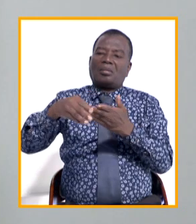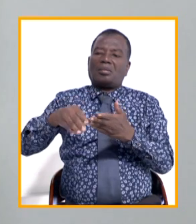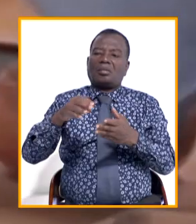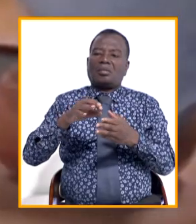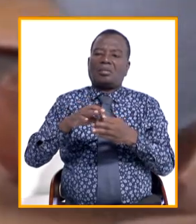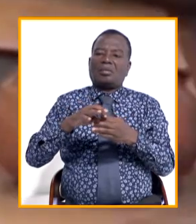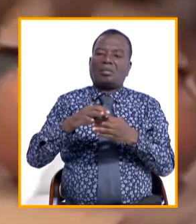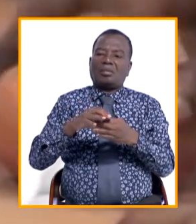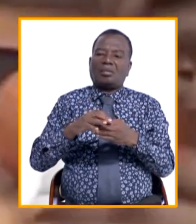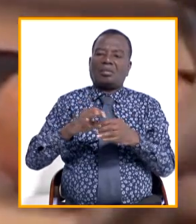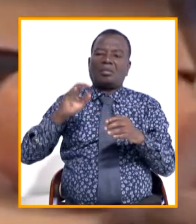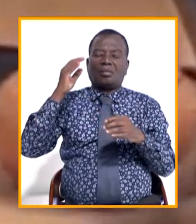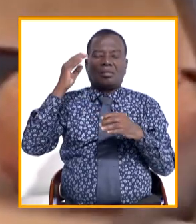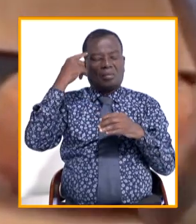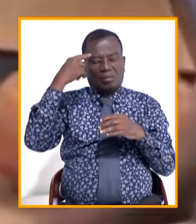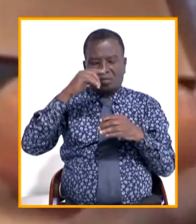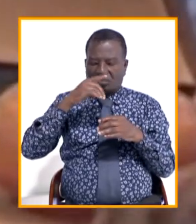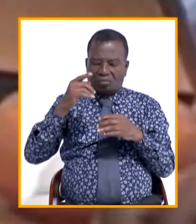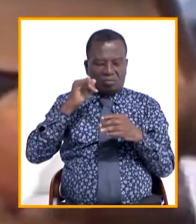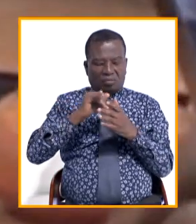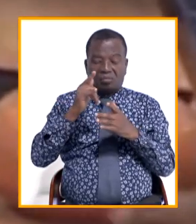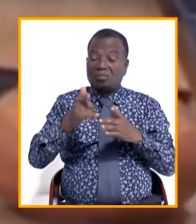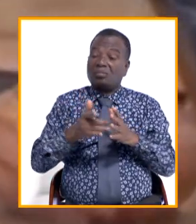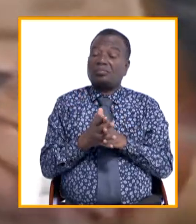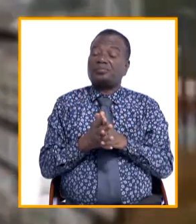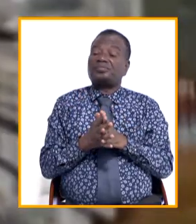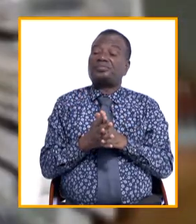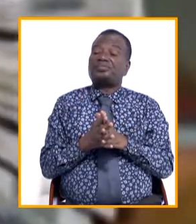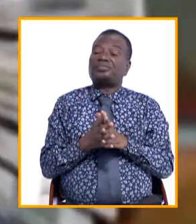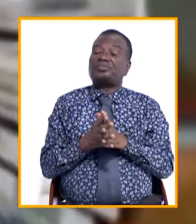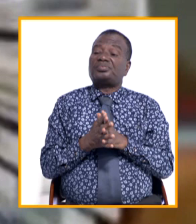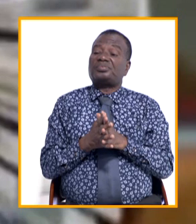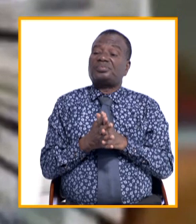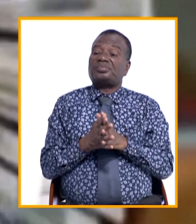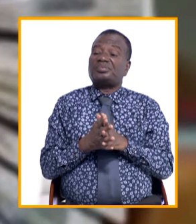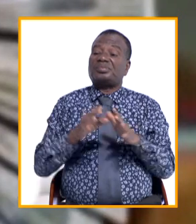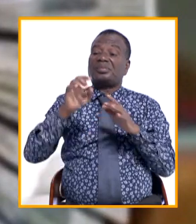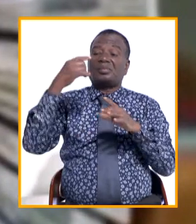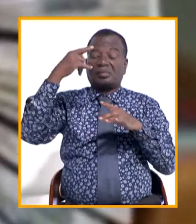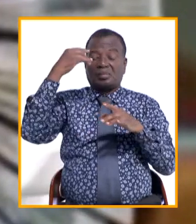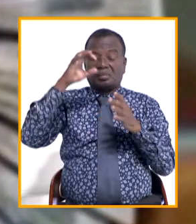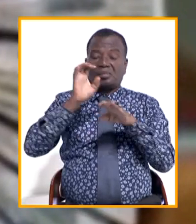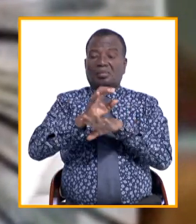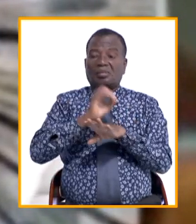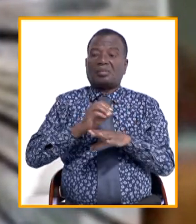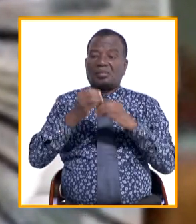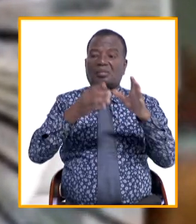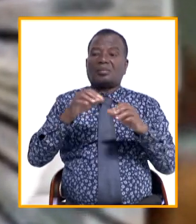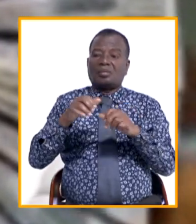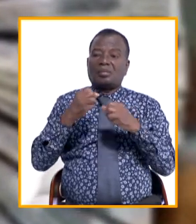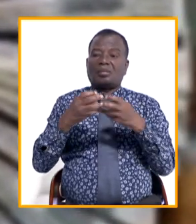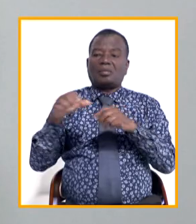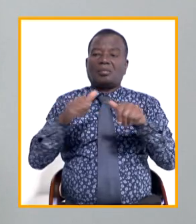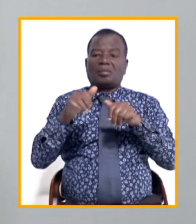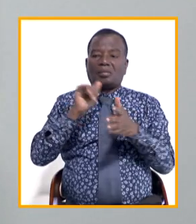PIB. Face à ce phénomène mondial qui freine considérablement le développement économique, l'État de Côte d'Ivoire a posé plusieurs actions